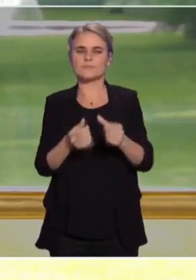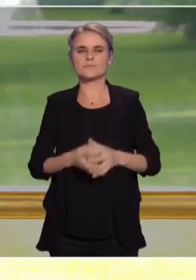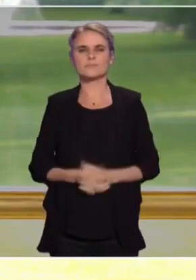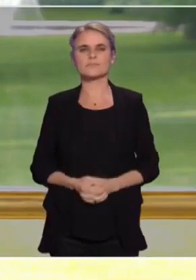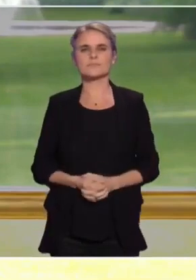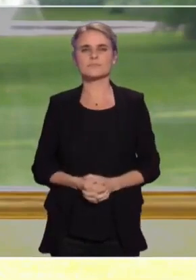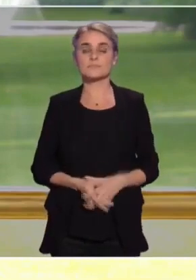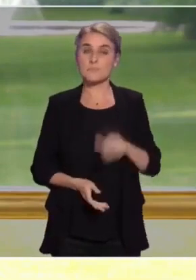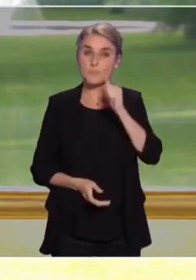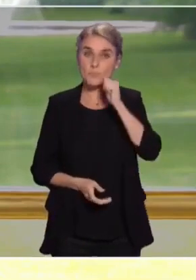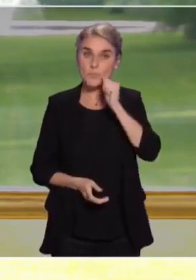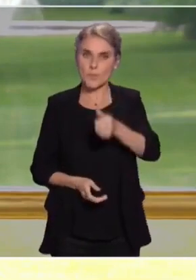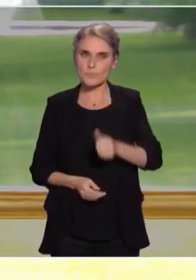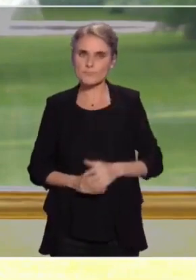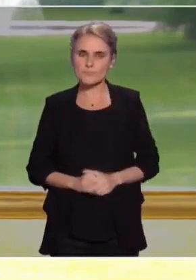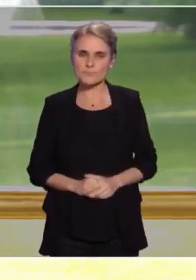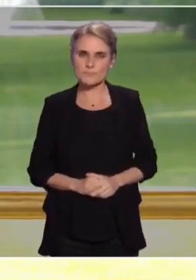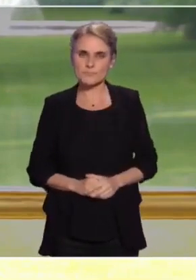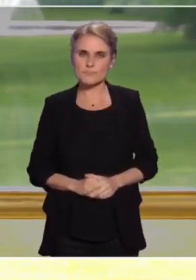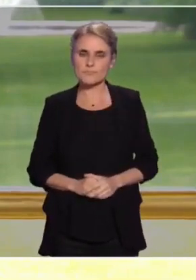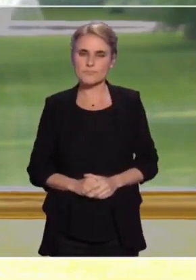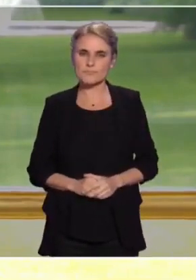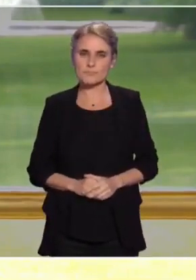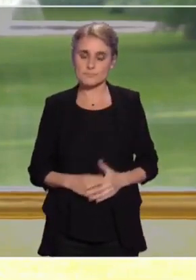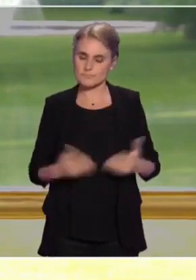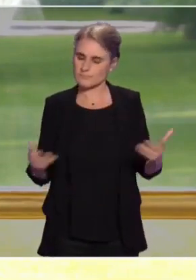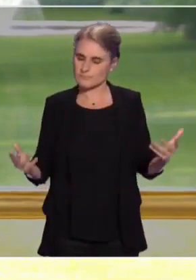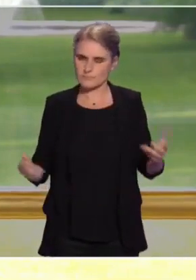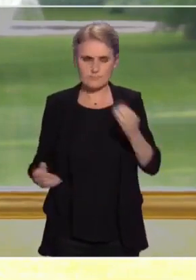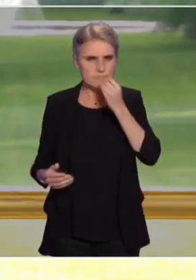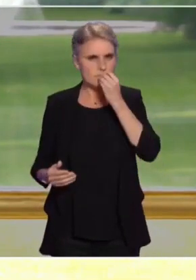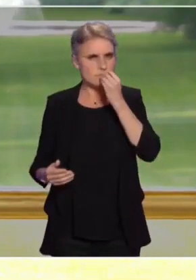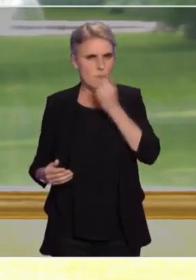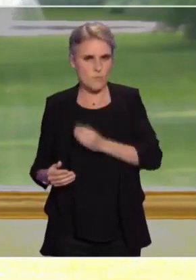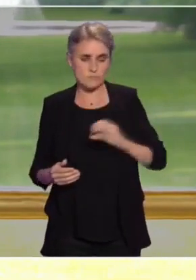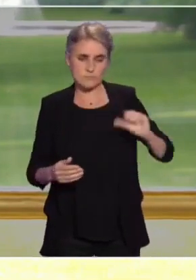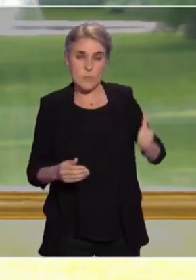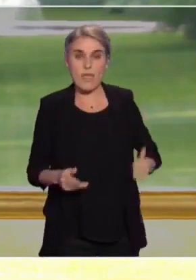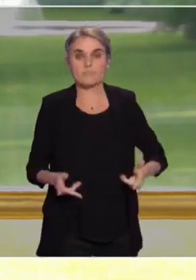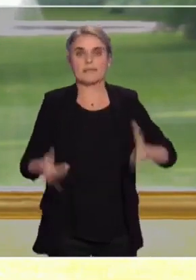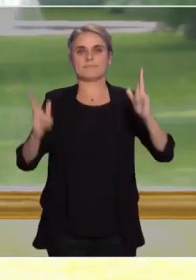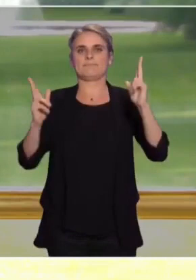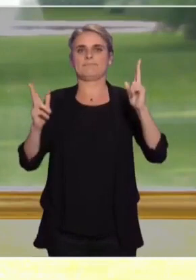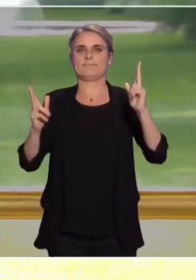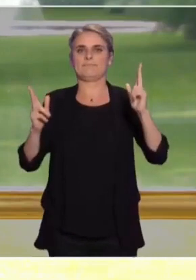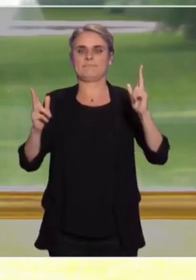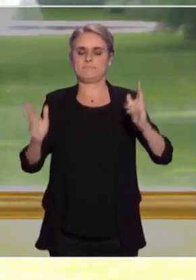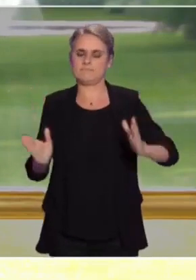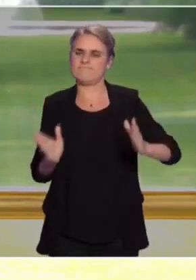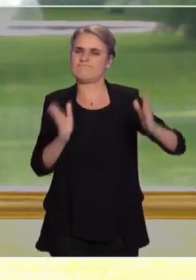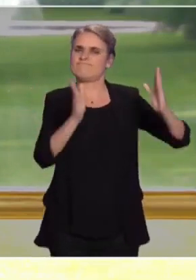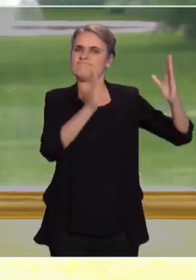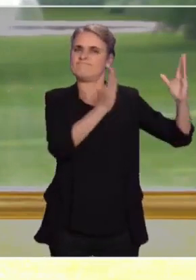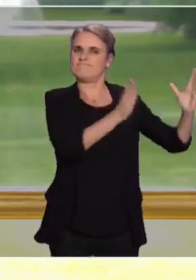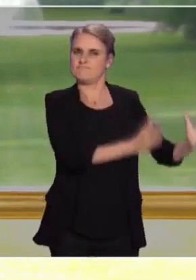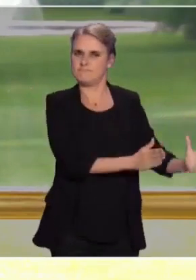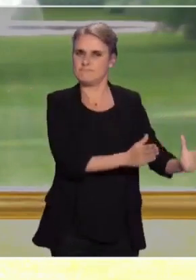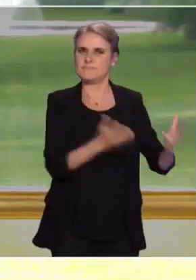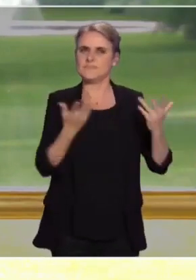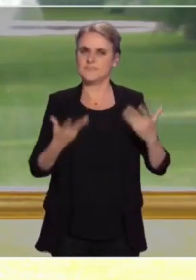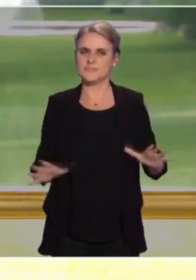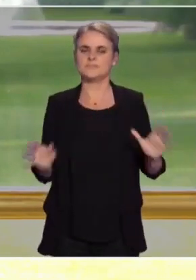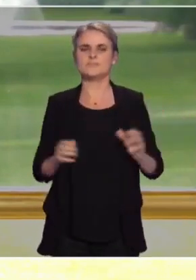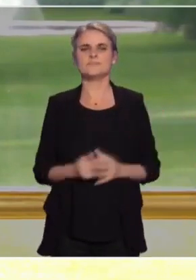partir de demain nous allons pouvoir tourner la page du premier acte en quelque sorte de la crise que nous venons de